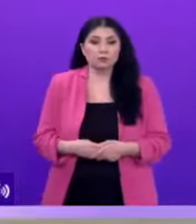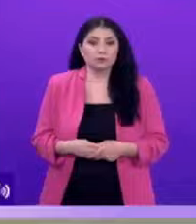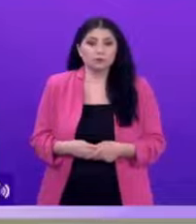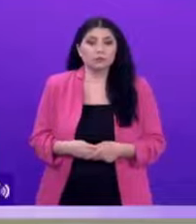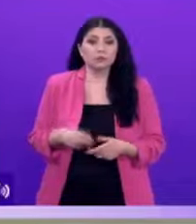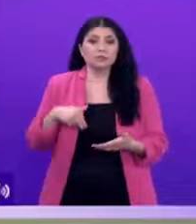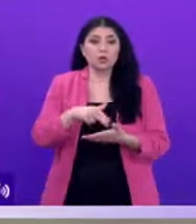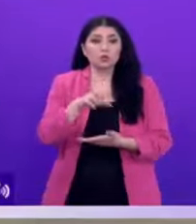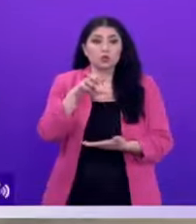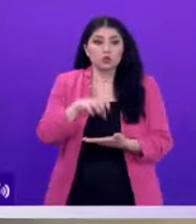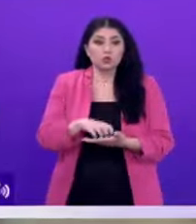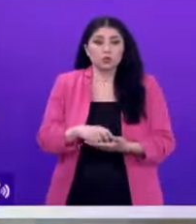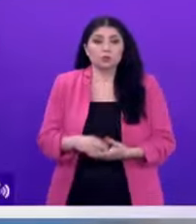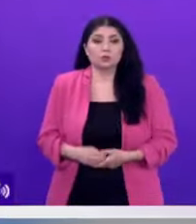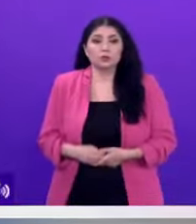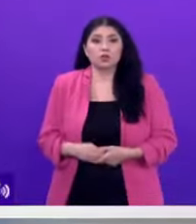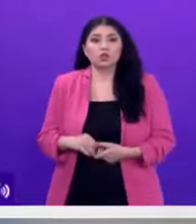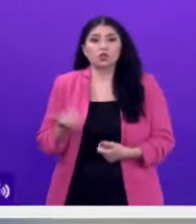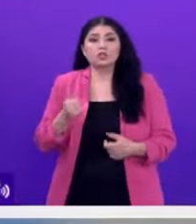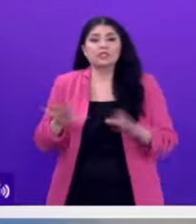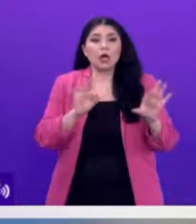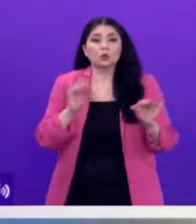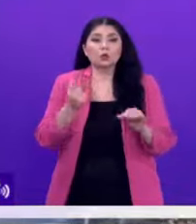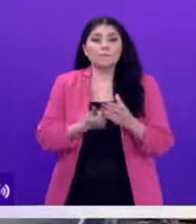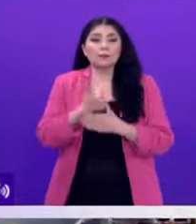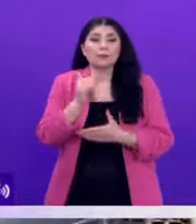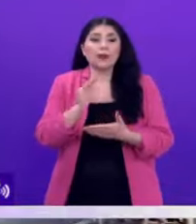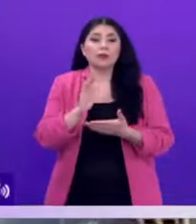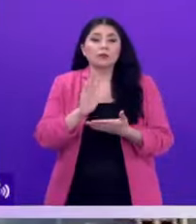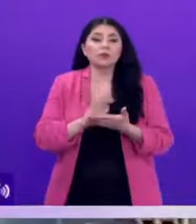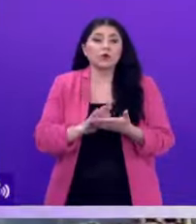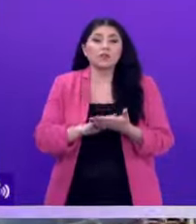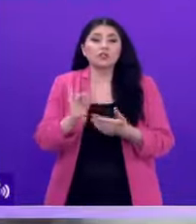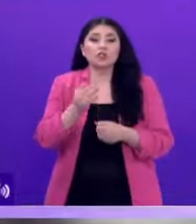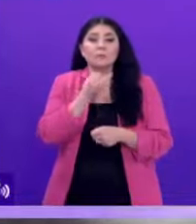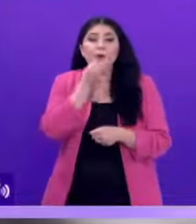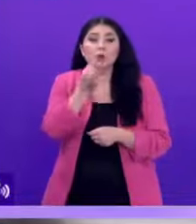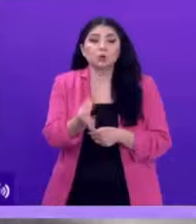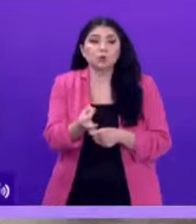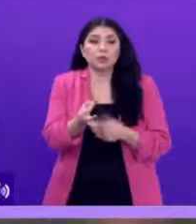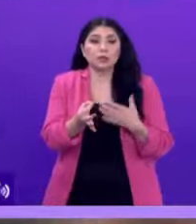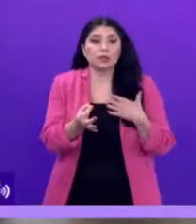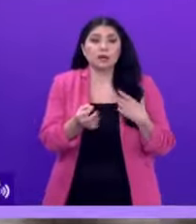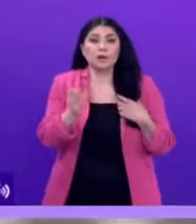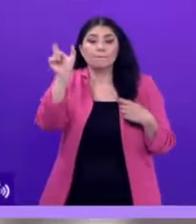în zonă și deja se strâng primele probe și primele mărturii. pentru că